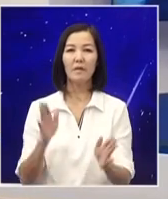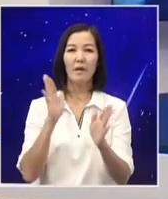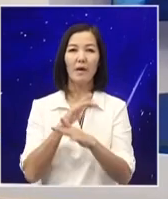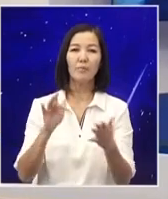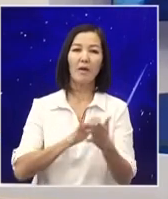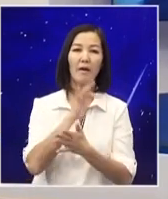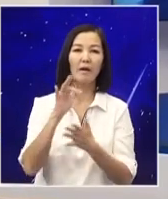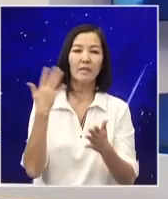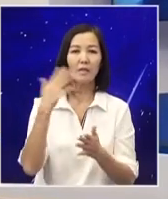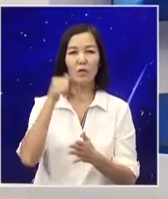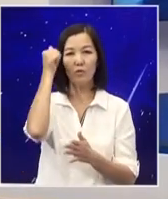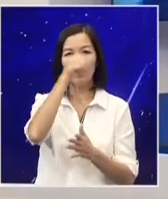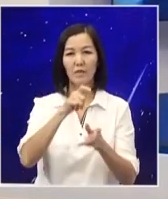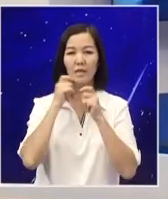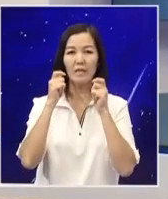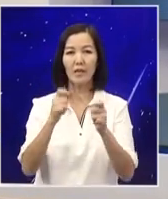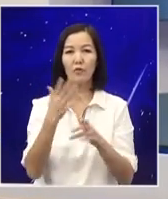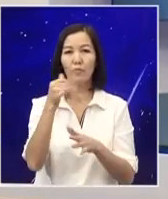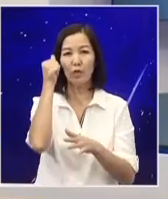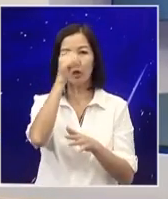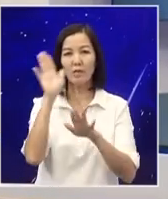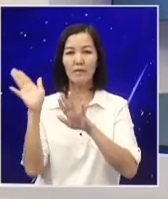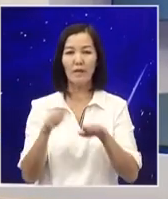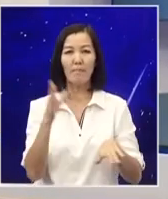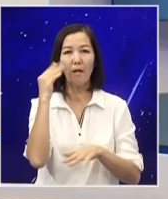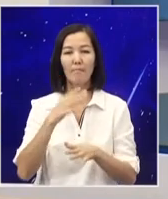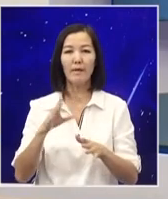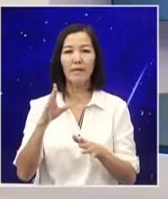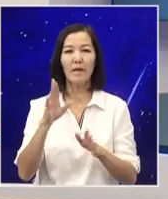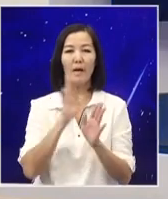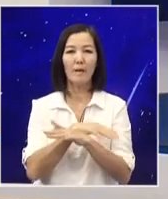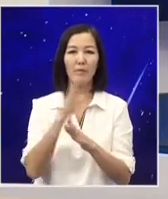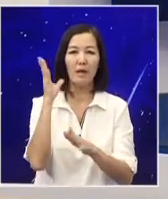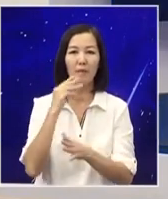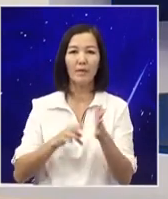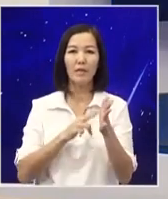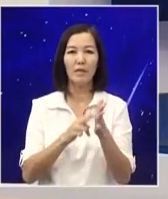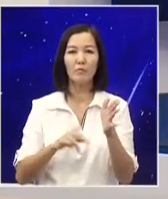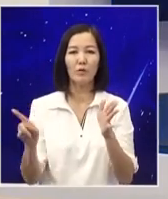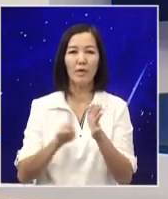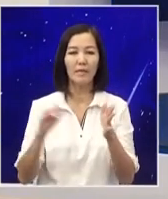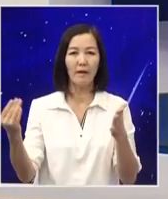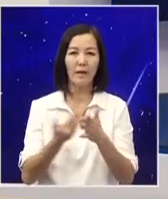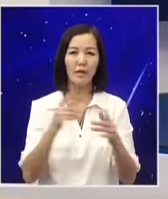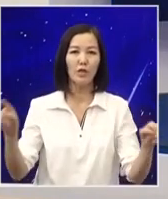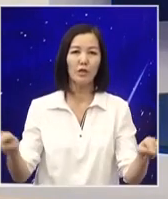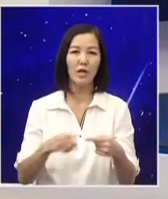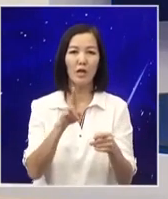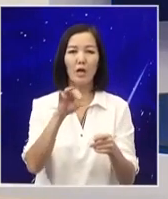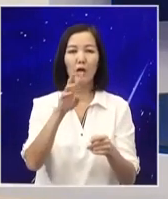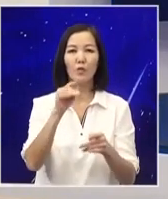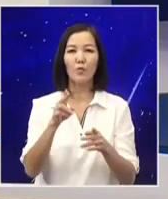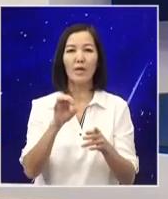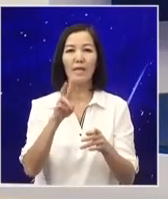Қапшағай қаласының 50 жылдығына тарту, араға 5 жыл салып, Алматы-Қапшағай Алматы темір жол қатынасы қайта жаңғырды. Тұран экспресс